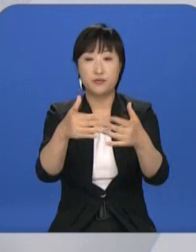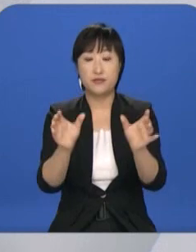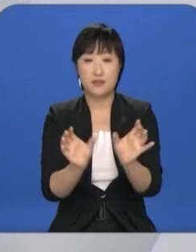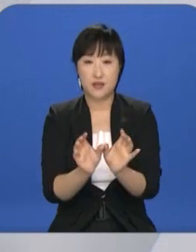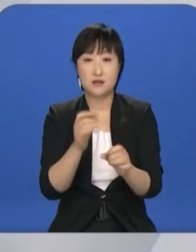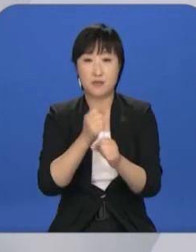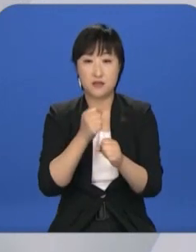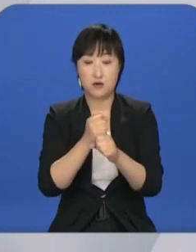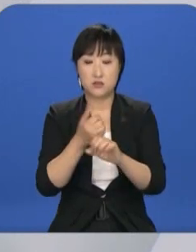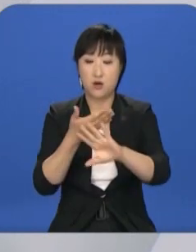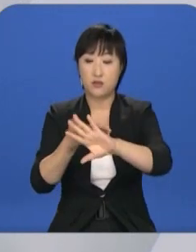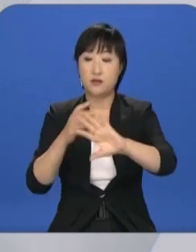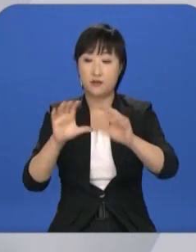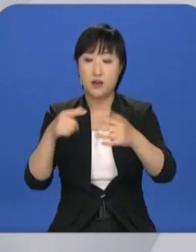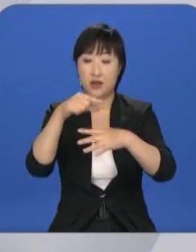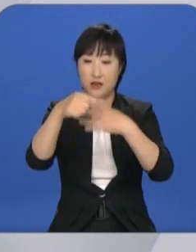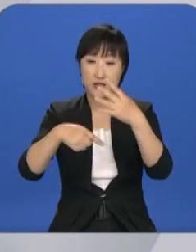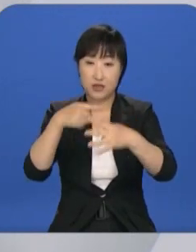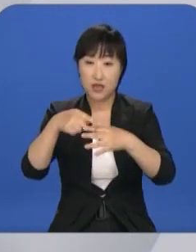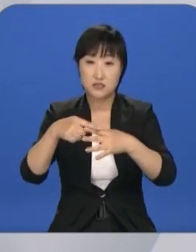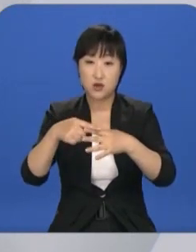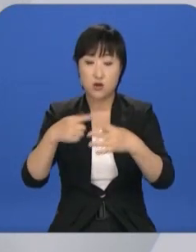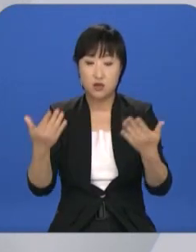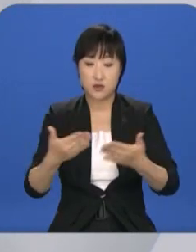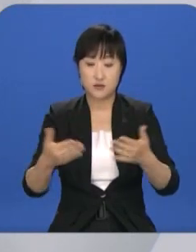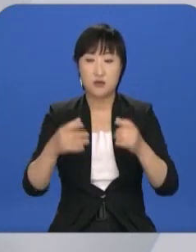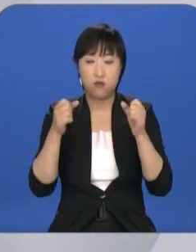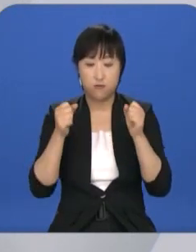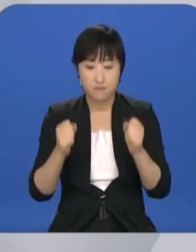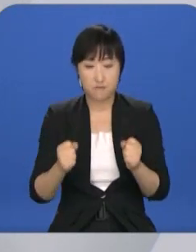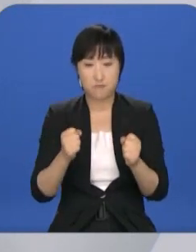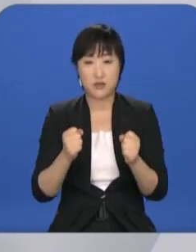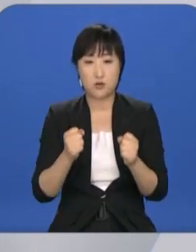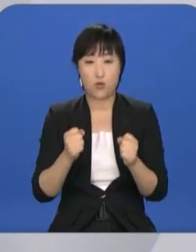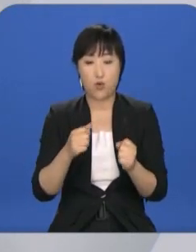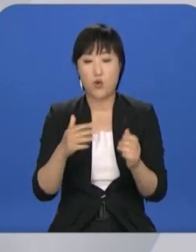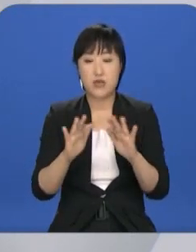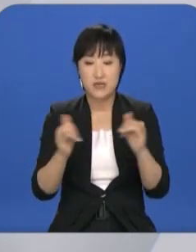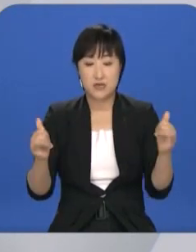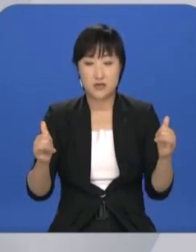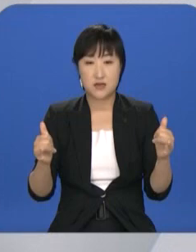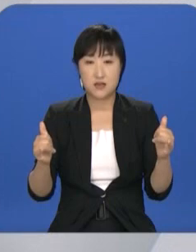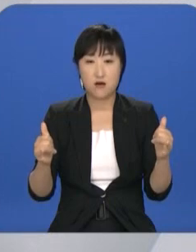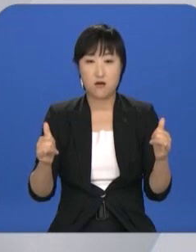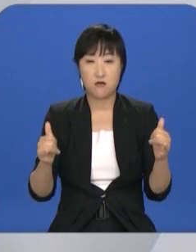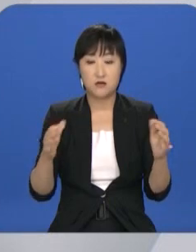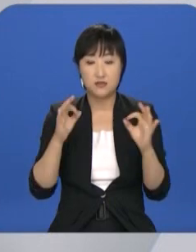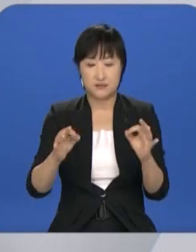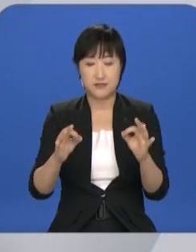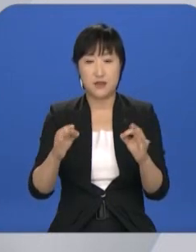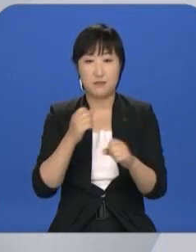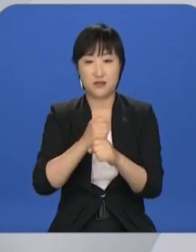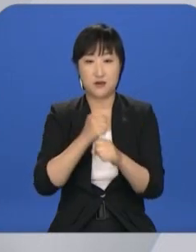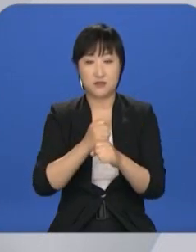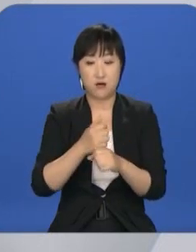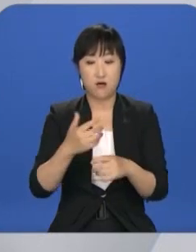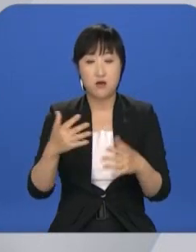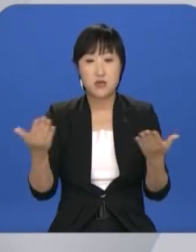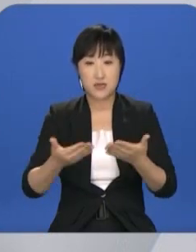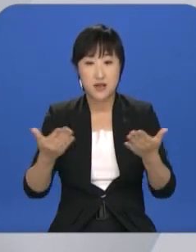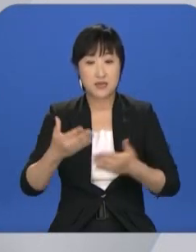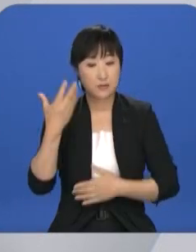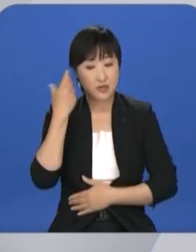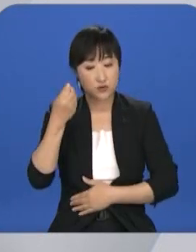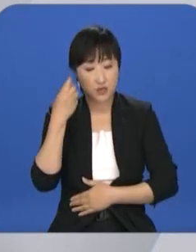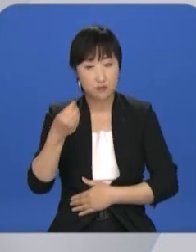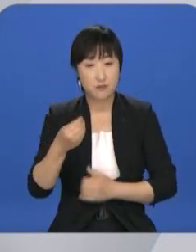구성하겠습니다. 또 외국인 계절 근로자 제도를 정착을 시키고 인력은행을 운영하고 근로자 기숙사를